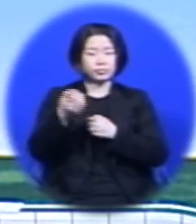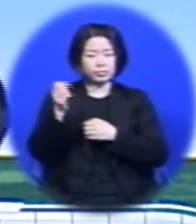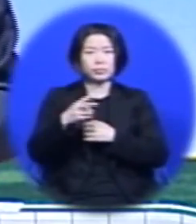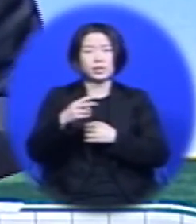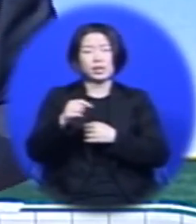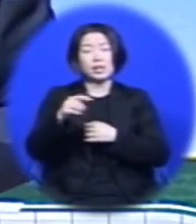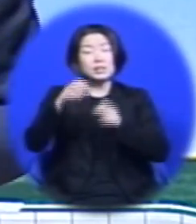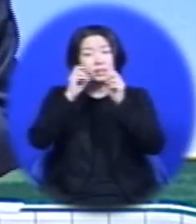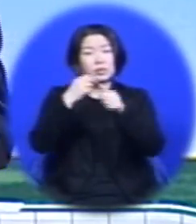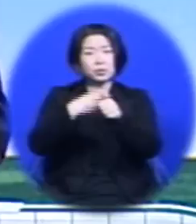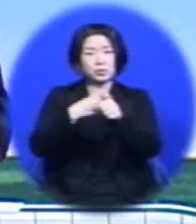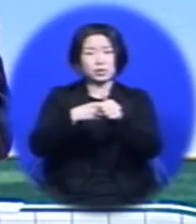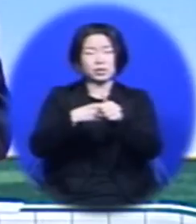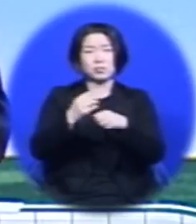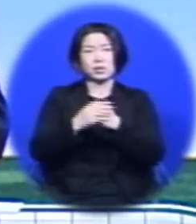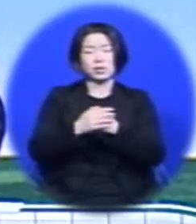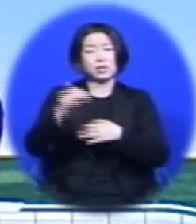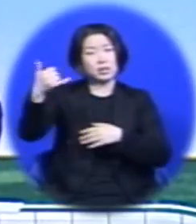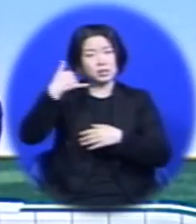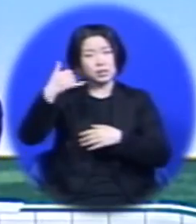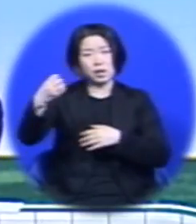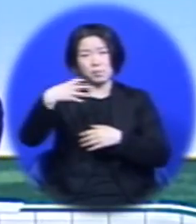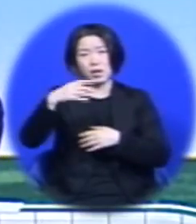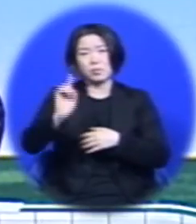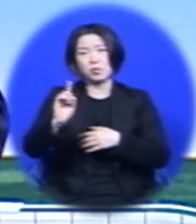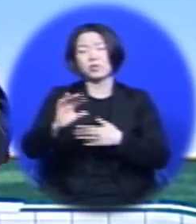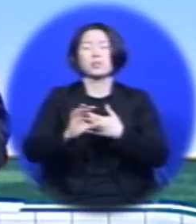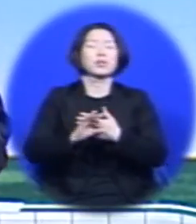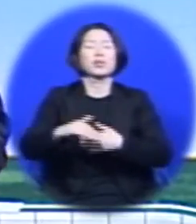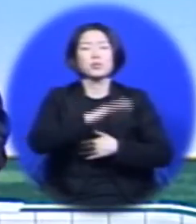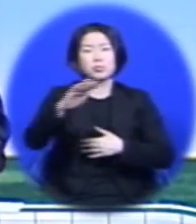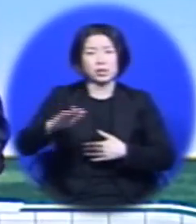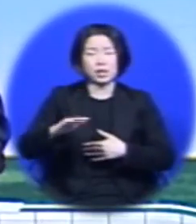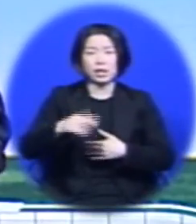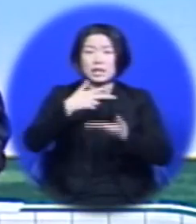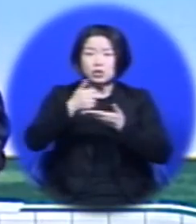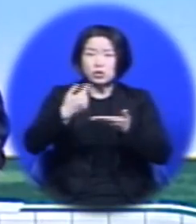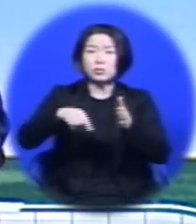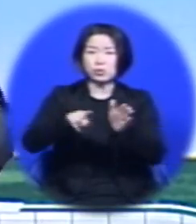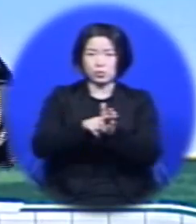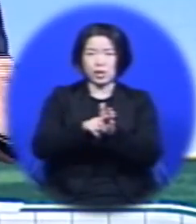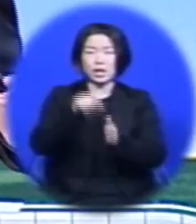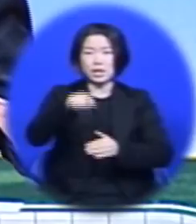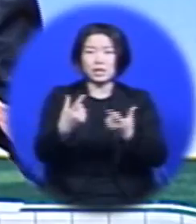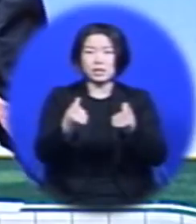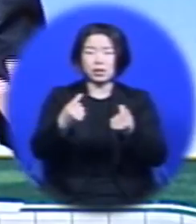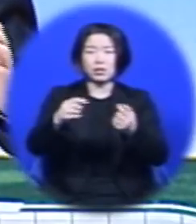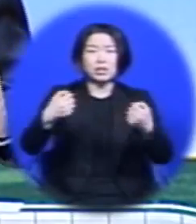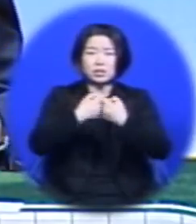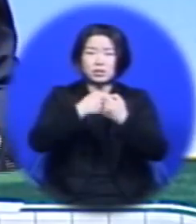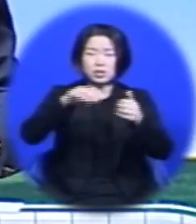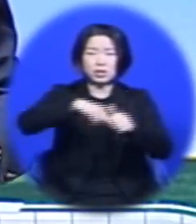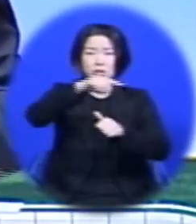선교사님들이 아 이렇게 이야기를 하게 됩니다 우리가 주님을 위하여 이러한 상황에서